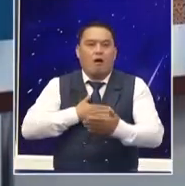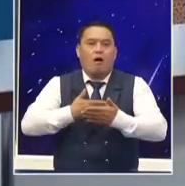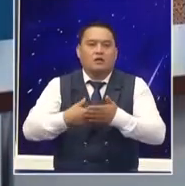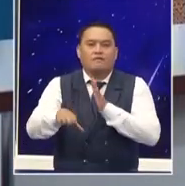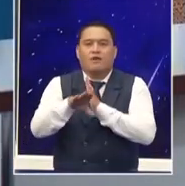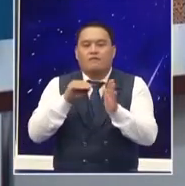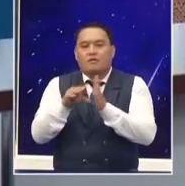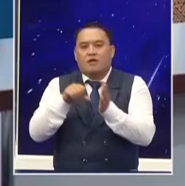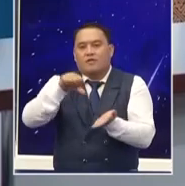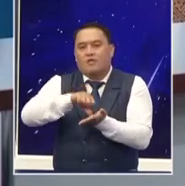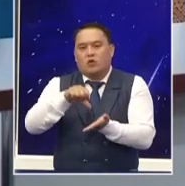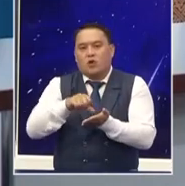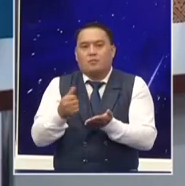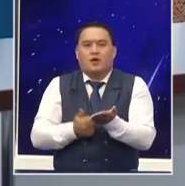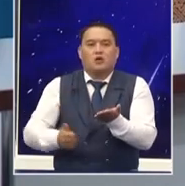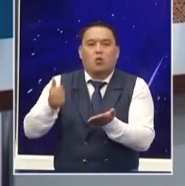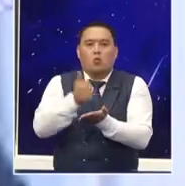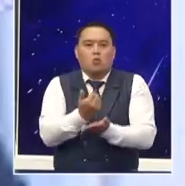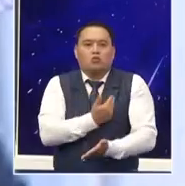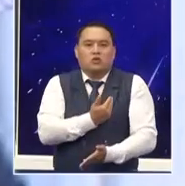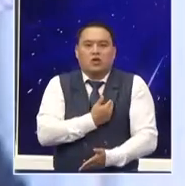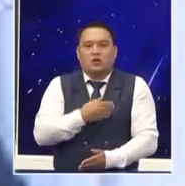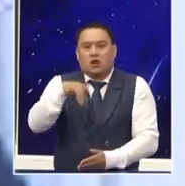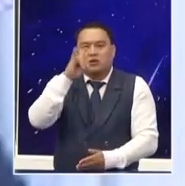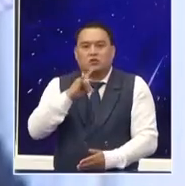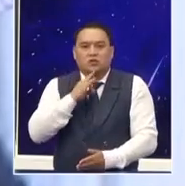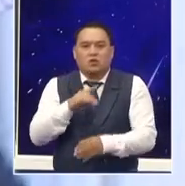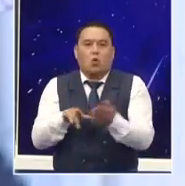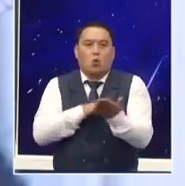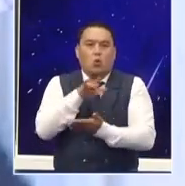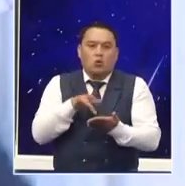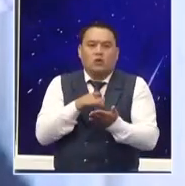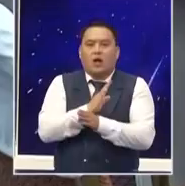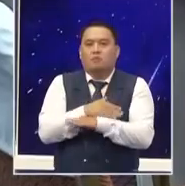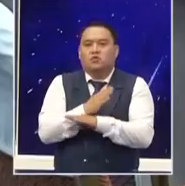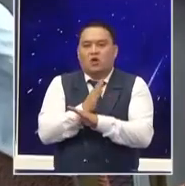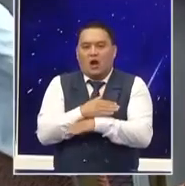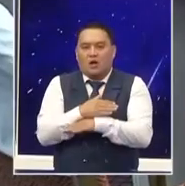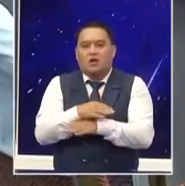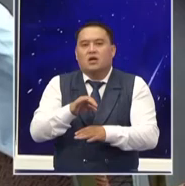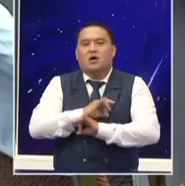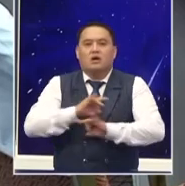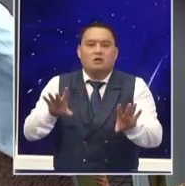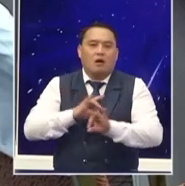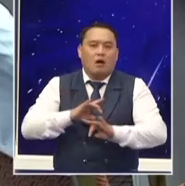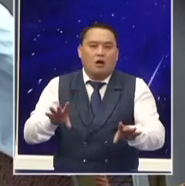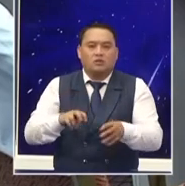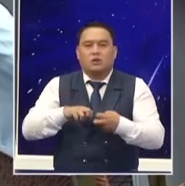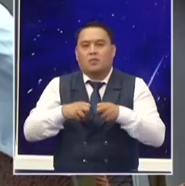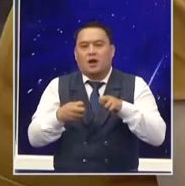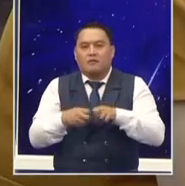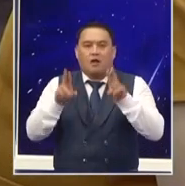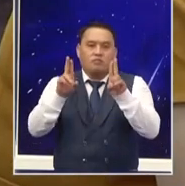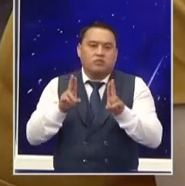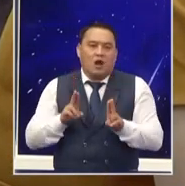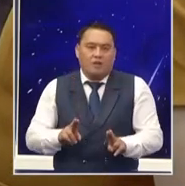выборах проявили местные жители, а также уроженцы Имбикши-Казахского района и города Капшагай. В целях разъяснения всех нюансов и правил